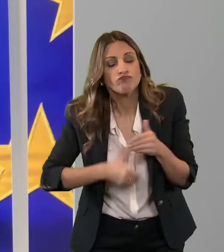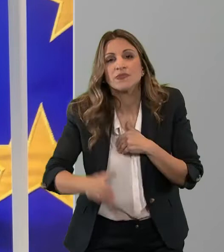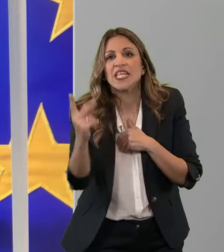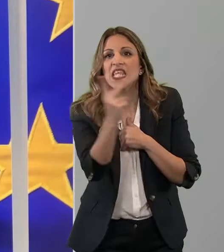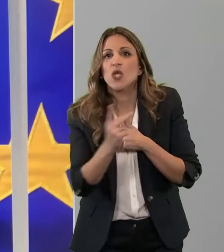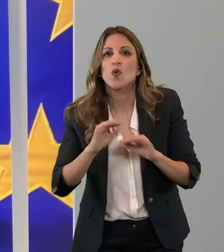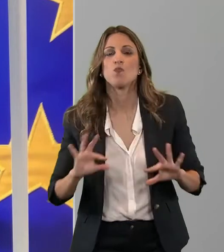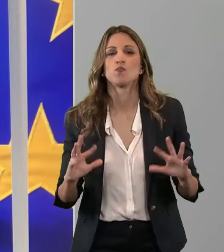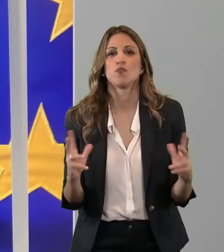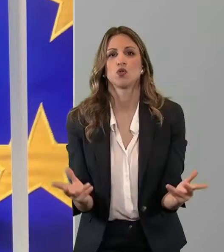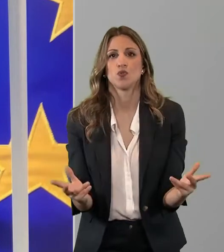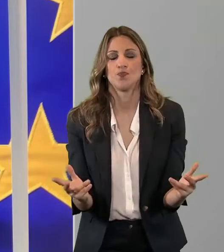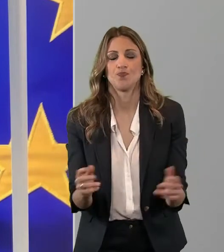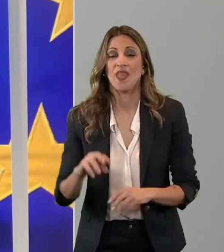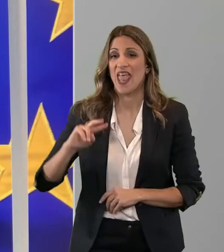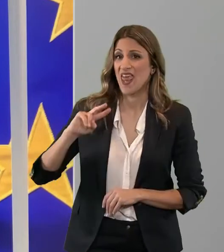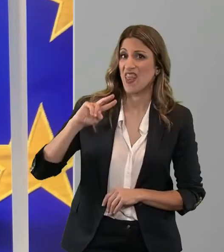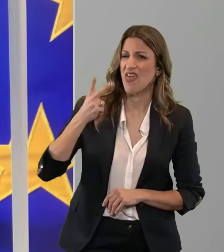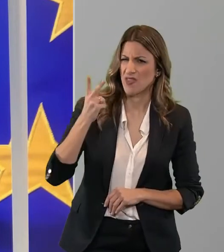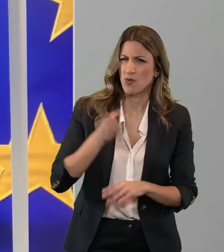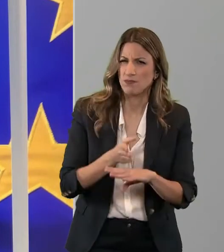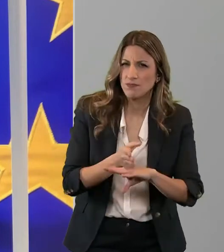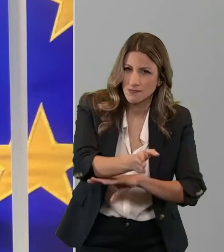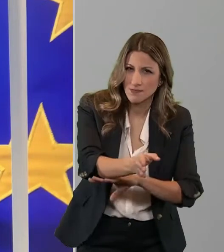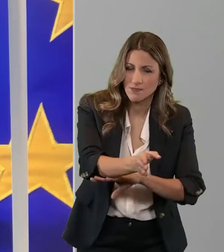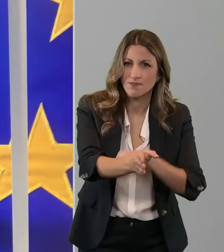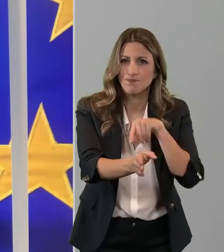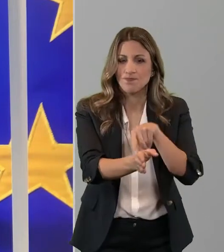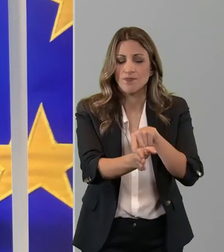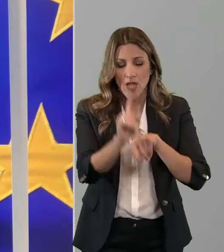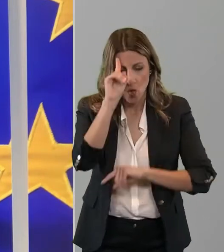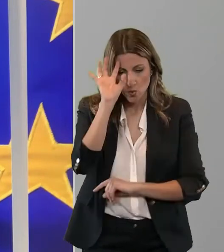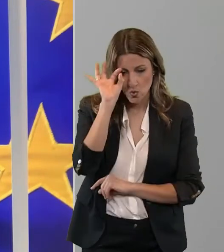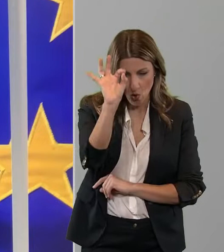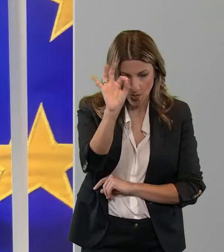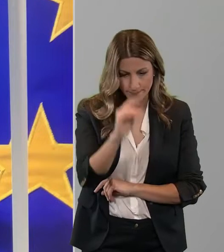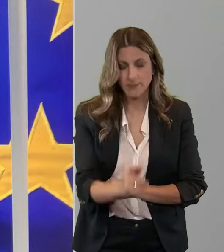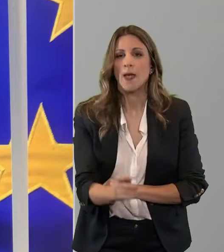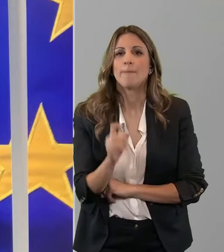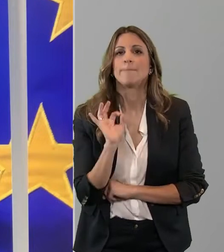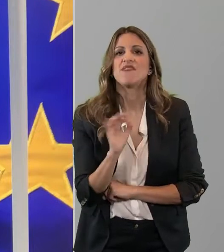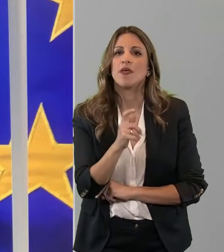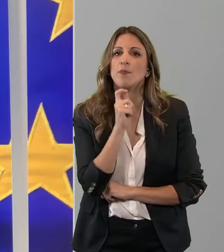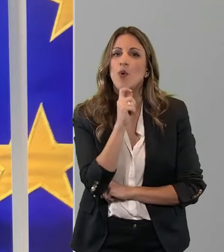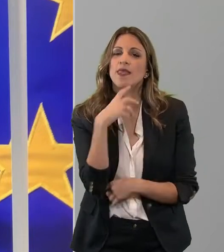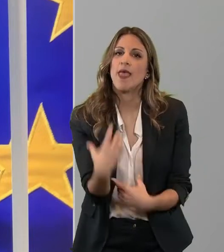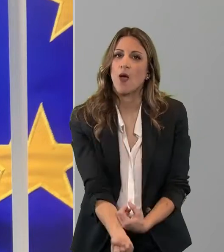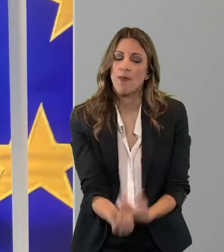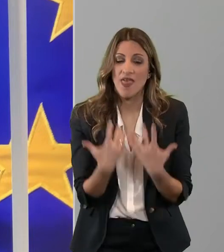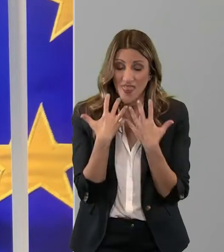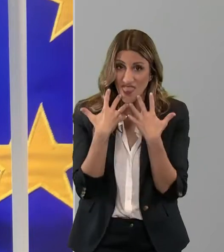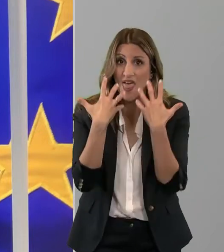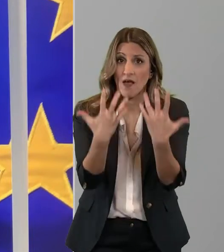κοινωνία. Ο δεύτερος πυλώνας είναι η στόχη της ψηφιακής πολιτικής σε αυτή την ψηφιακή